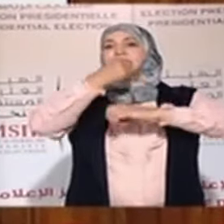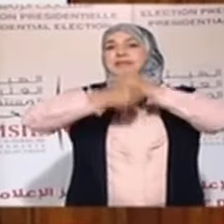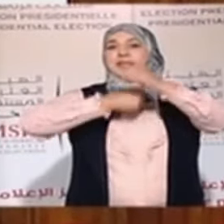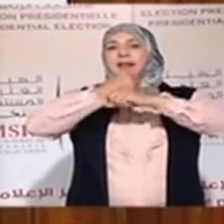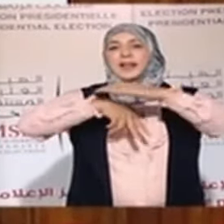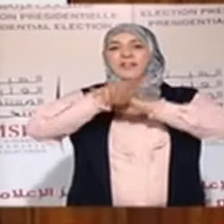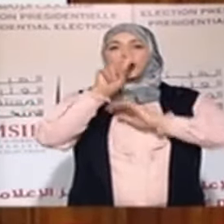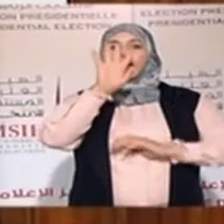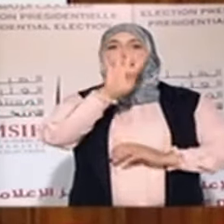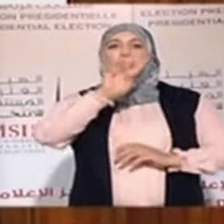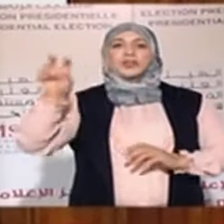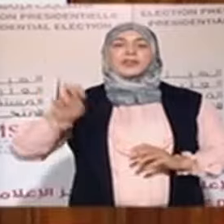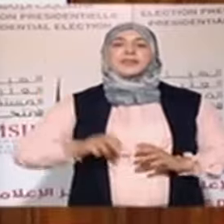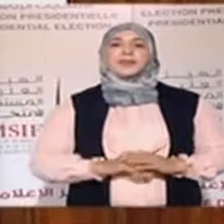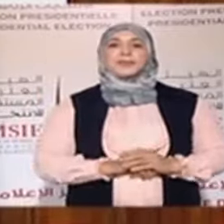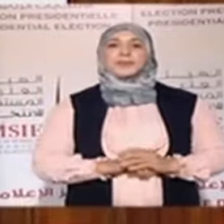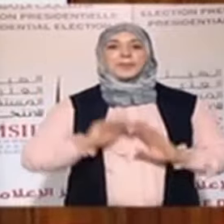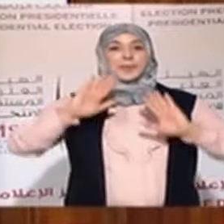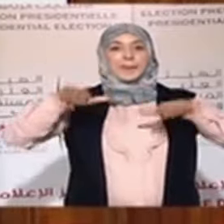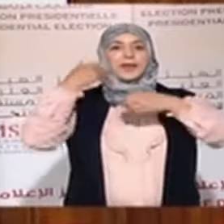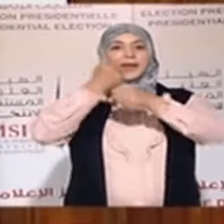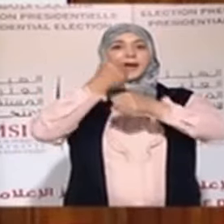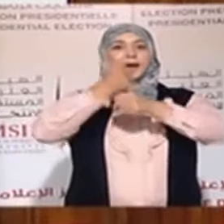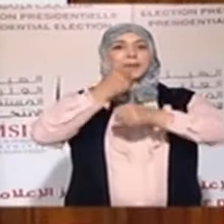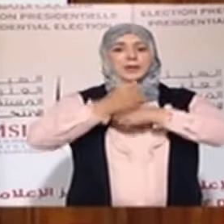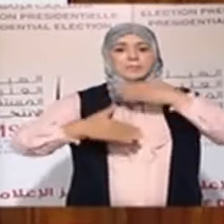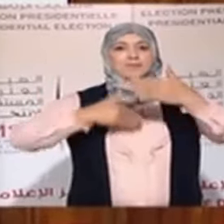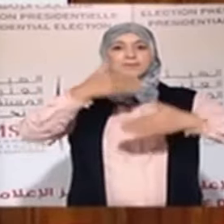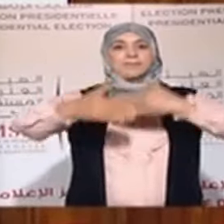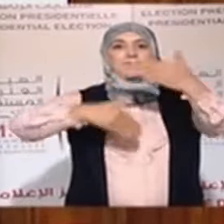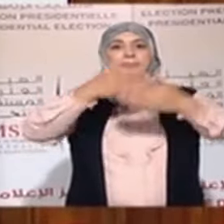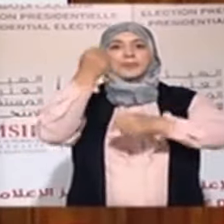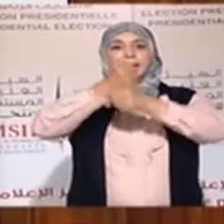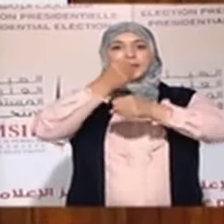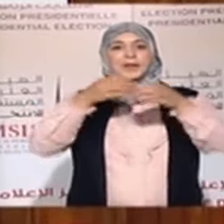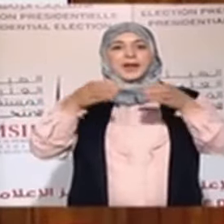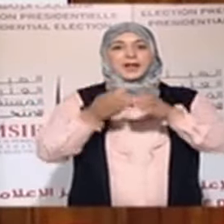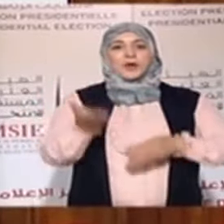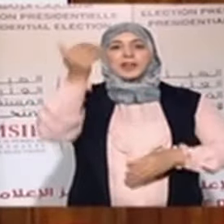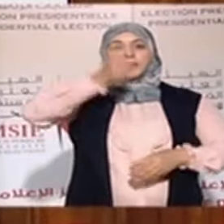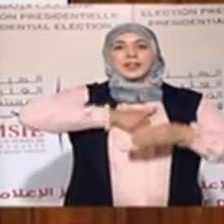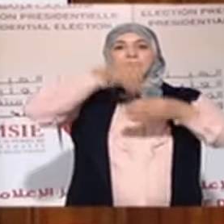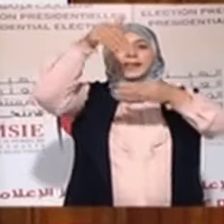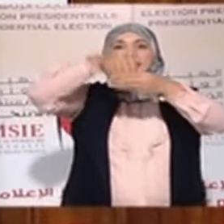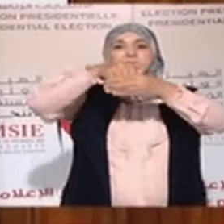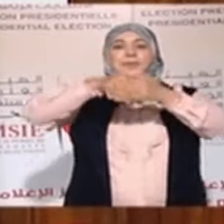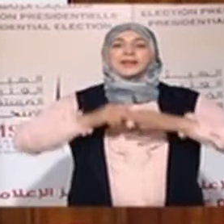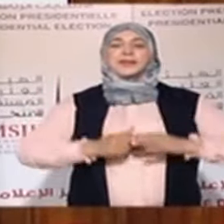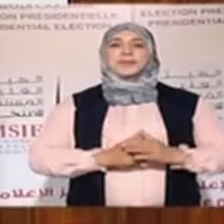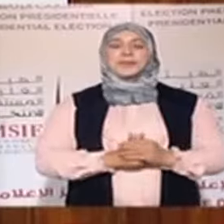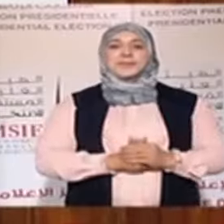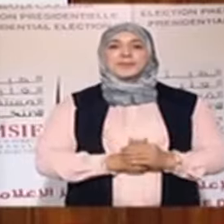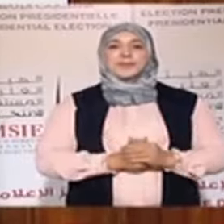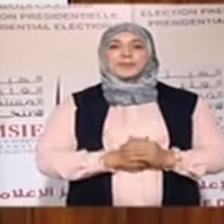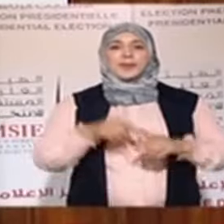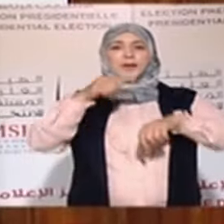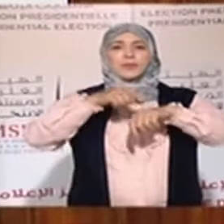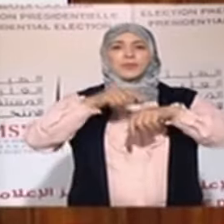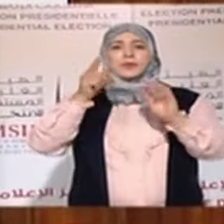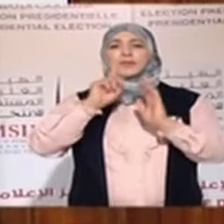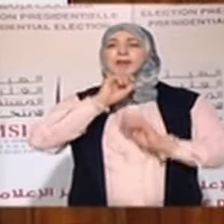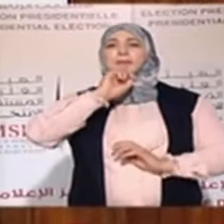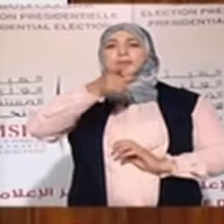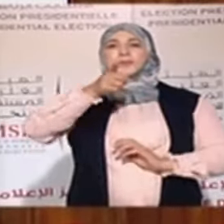2024 بعد عمل دؤوب قامت به الهيئة العليا المستقلة للانتخابات منذ صدور